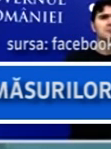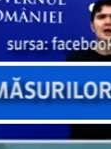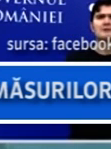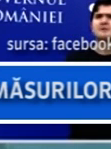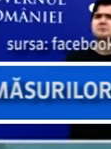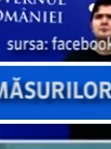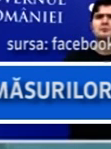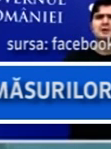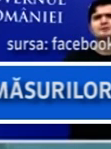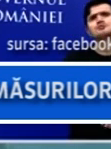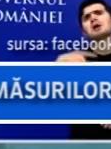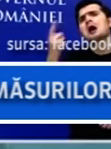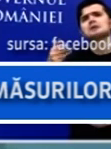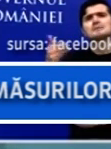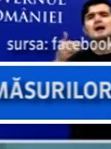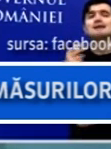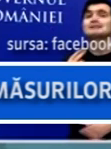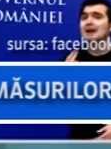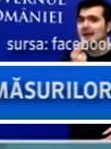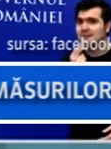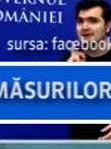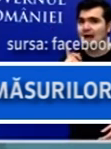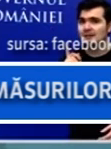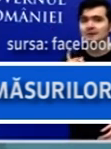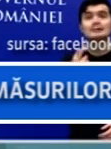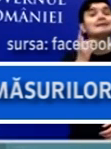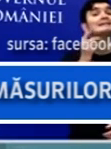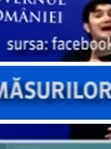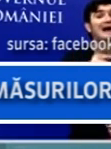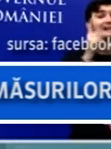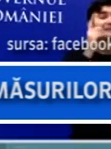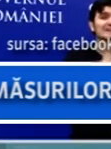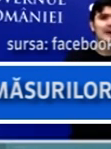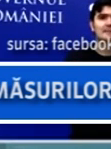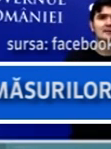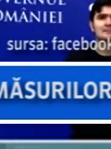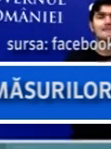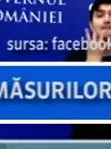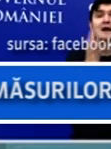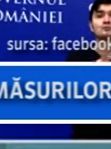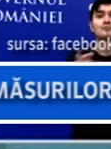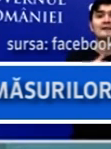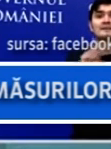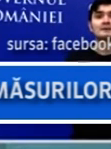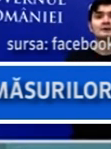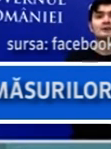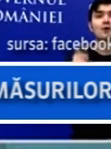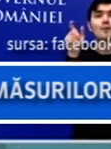celelalte magazine alimentare, dar va trebui stabilit clar 4 metri pătrați pe